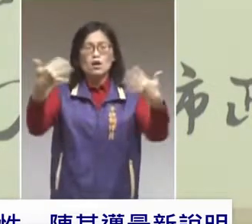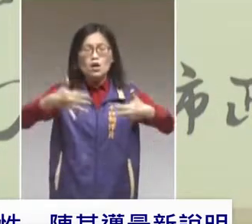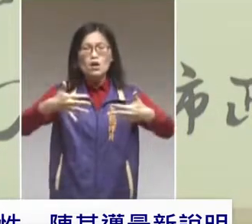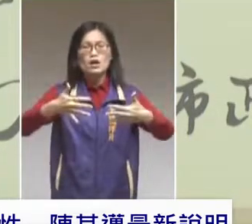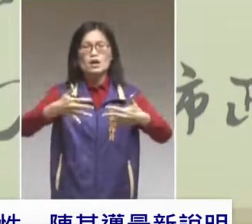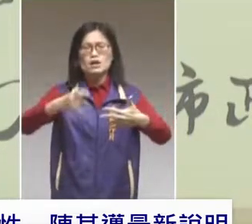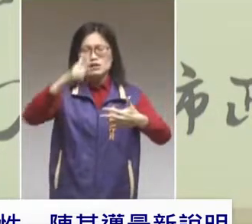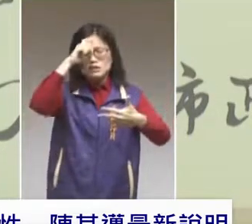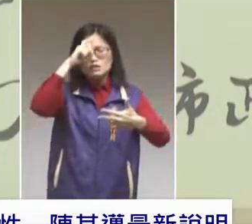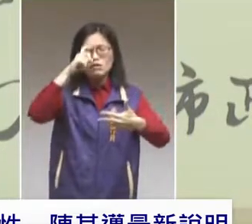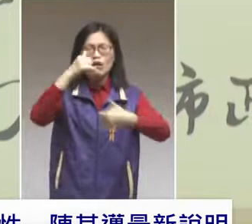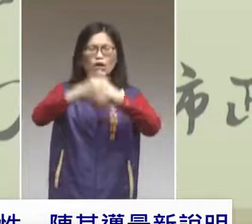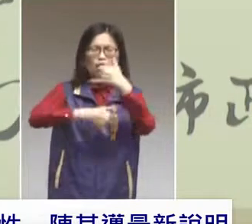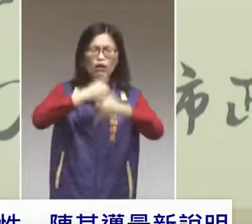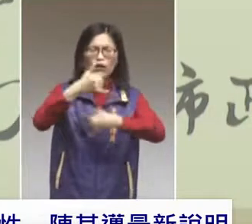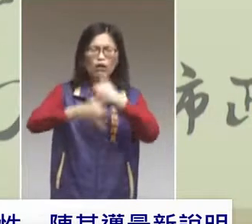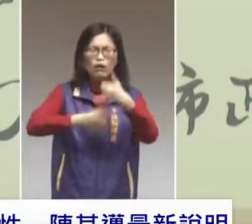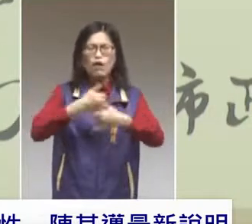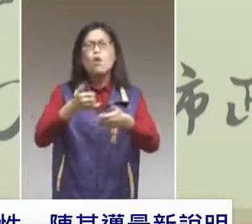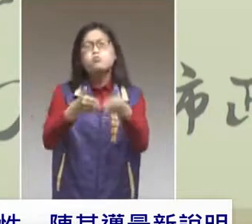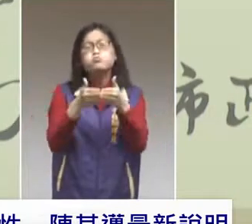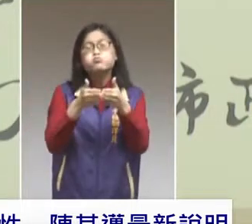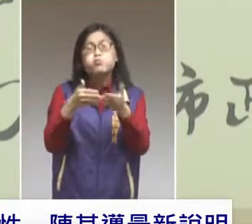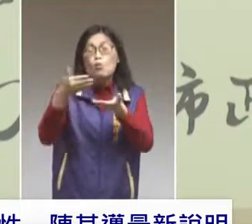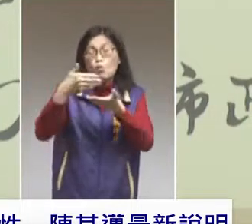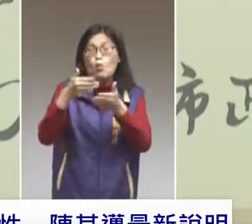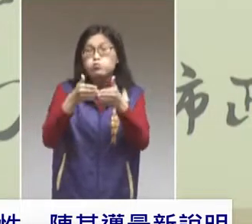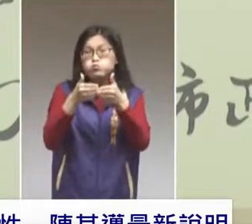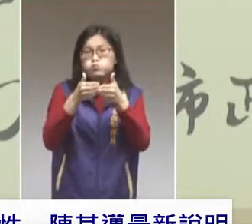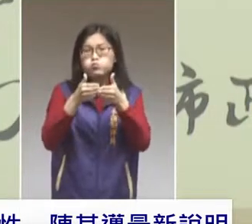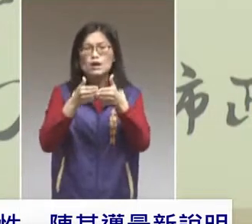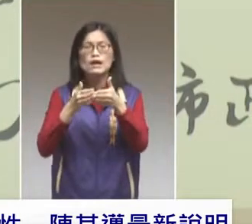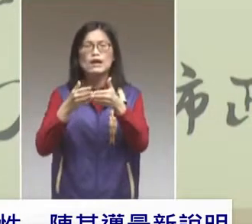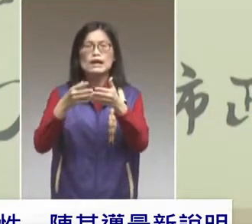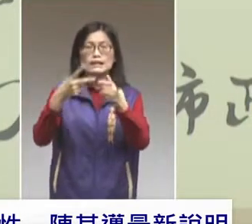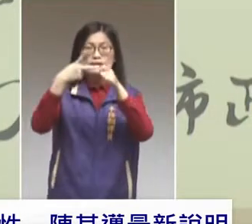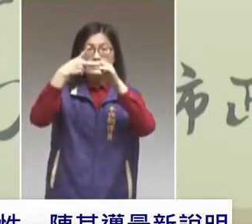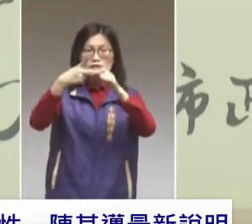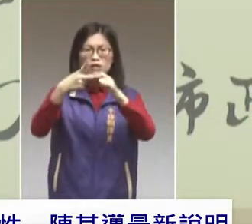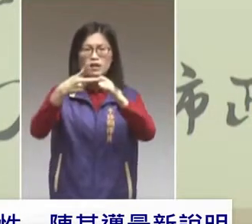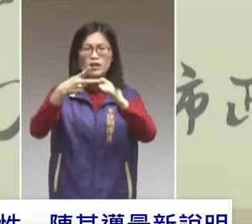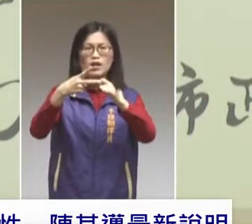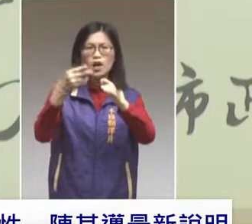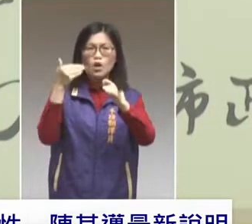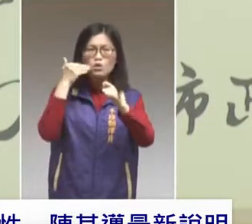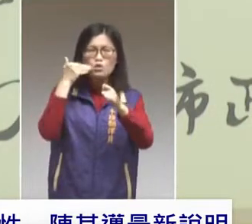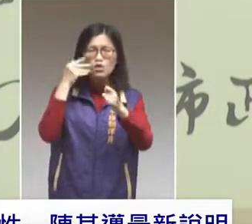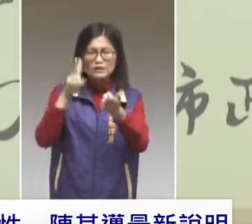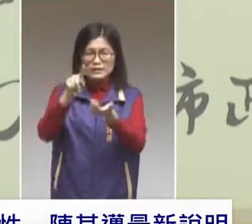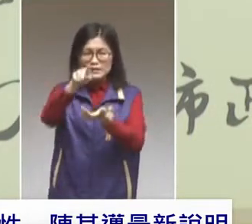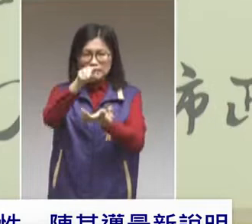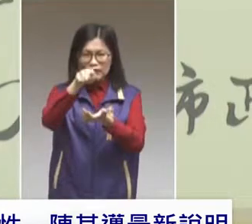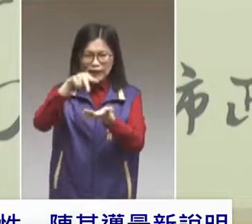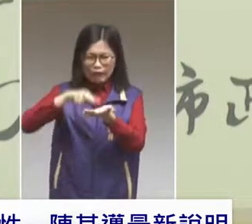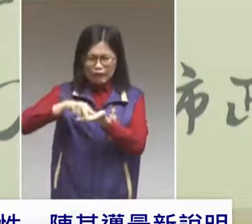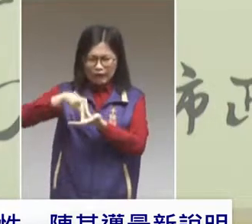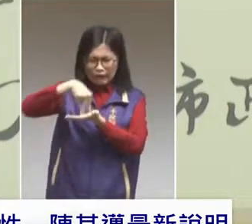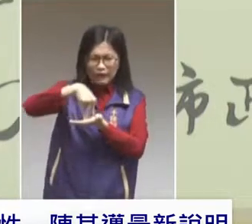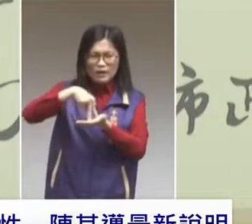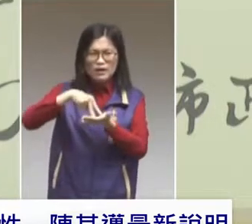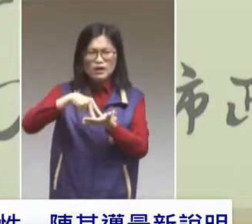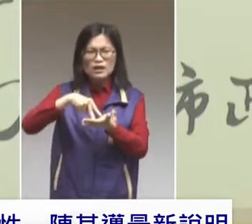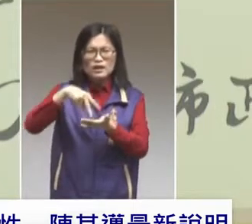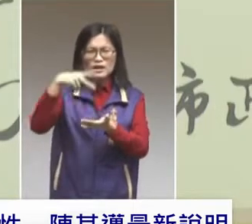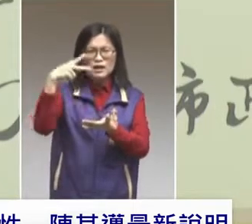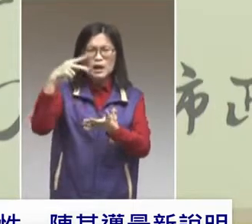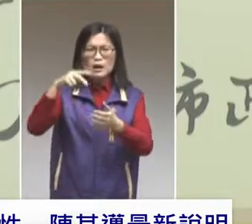个没有问题这个因为我们还是要保持我们的日常的生活不可能说没吃饭第二就是说